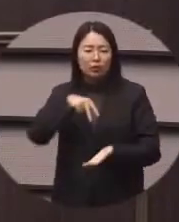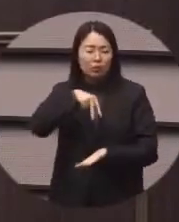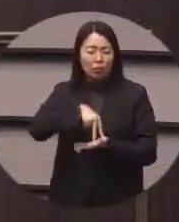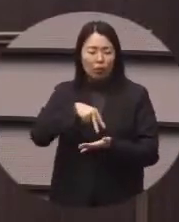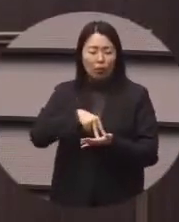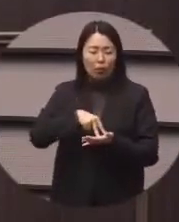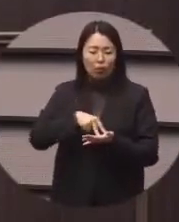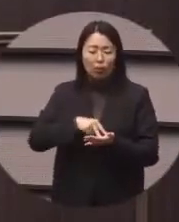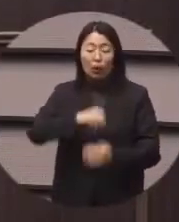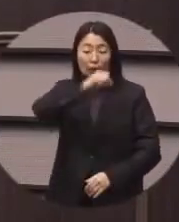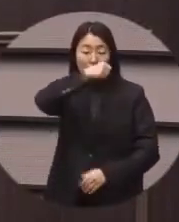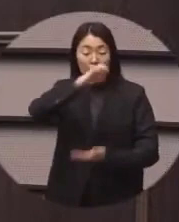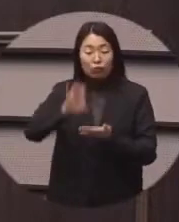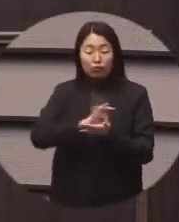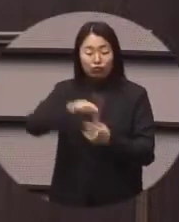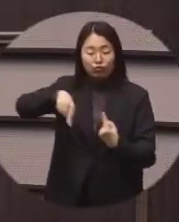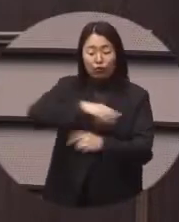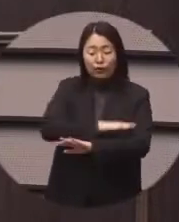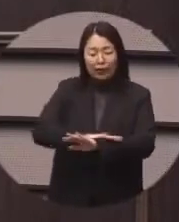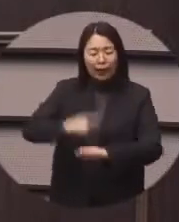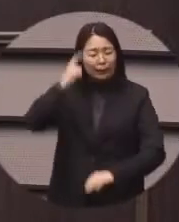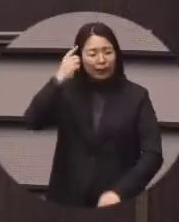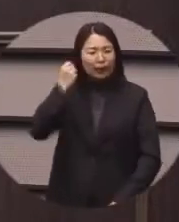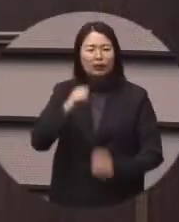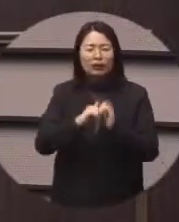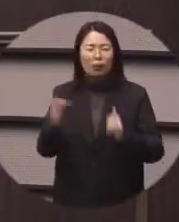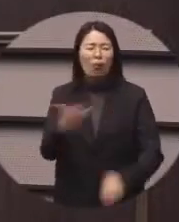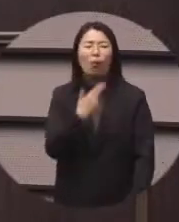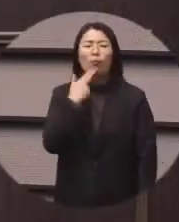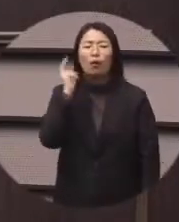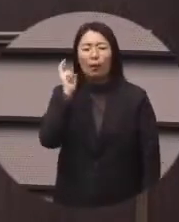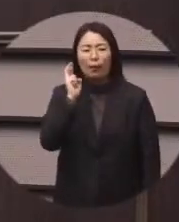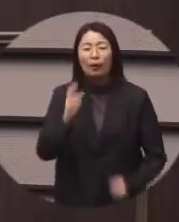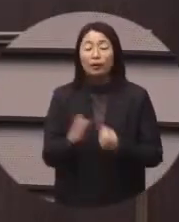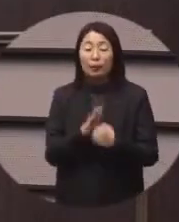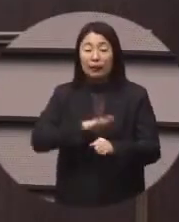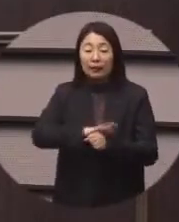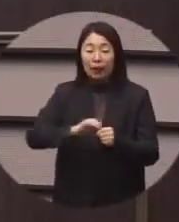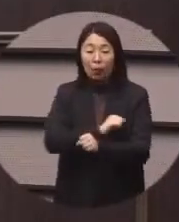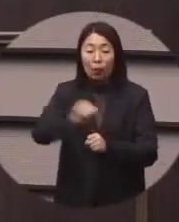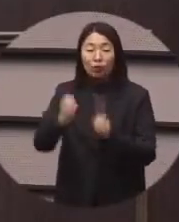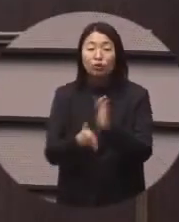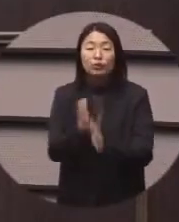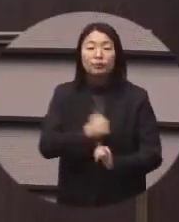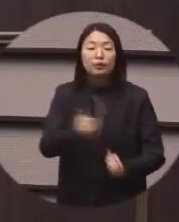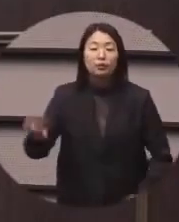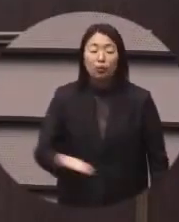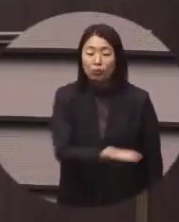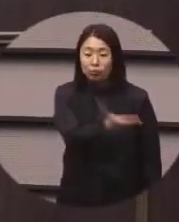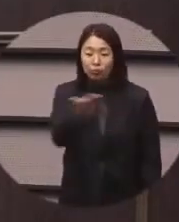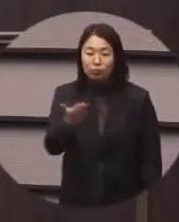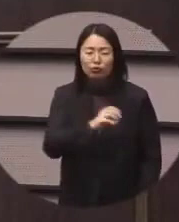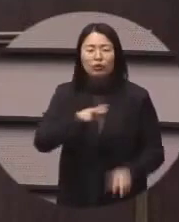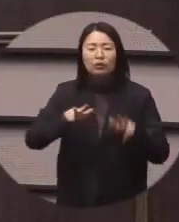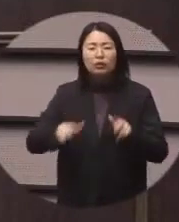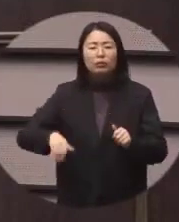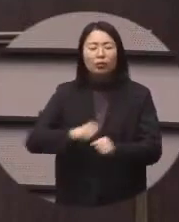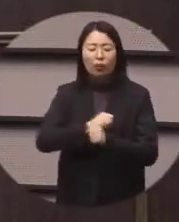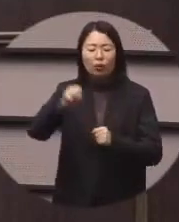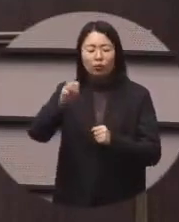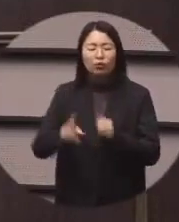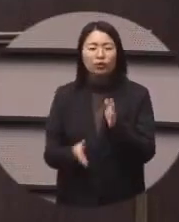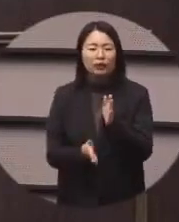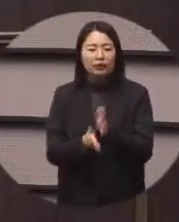운영했다고 생각하겠습니까? 사랑하는 광주 시민 여러분, 현재 우리 광주시는 세입, 세출